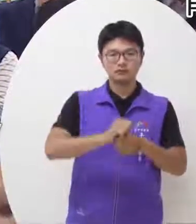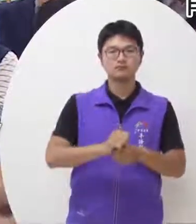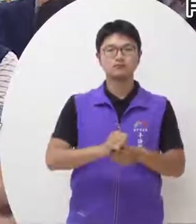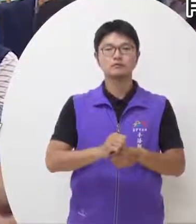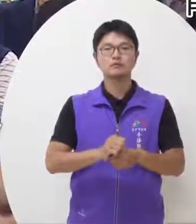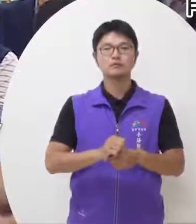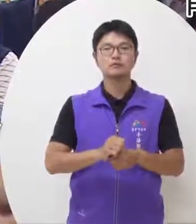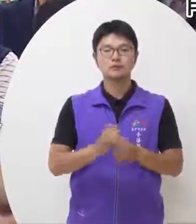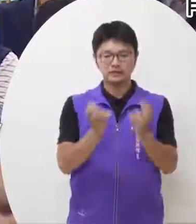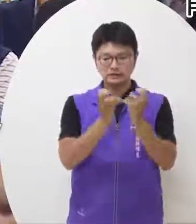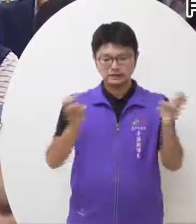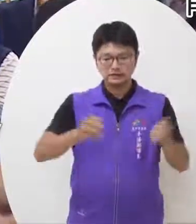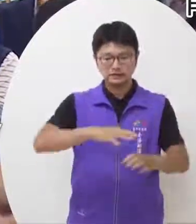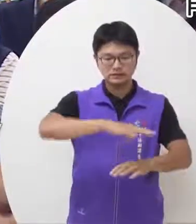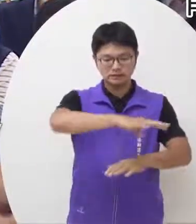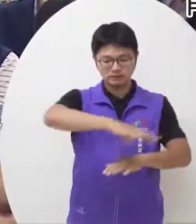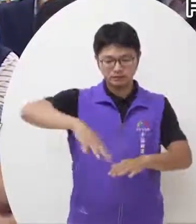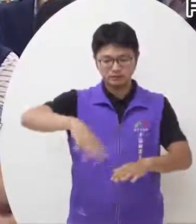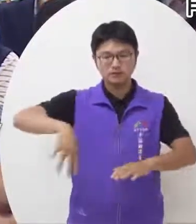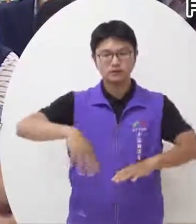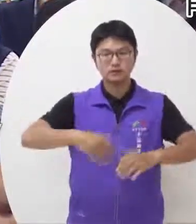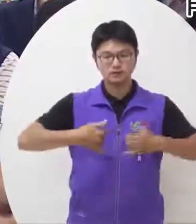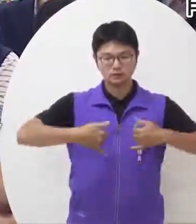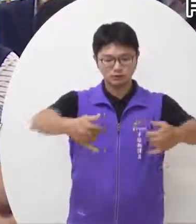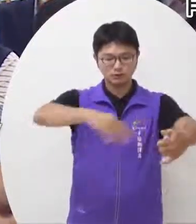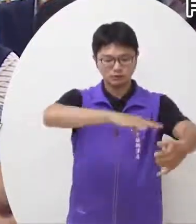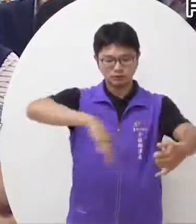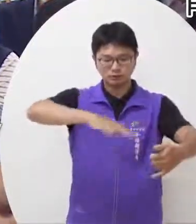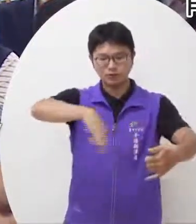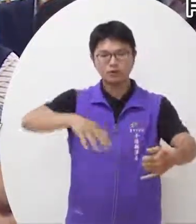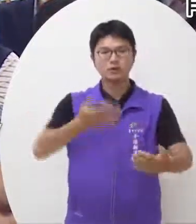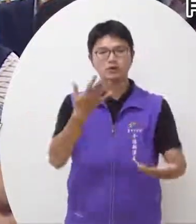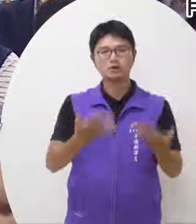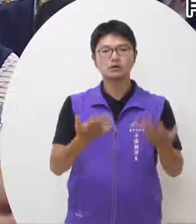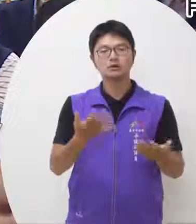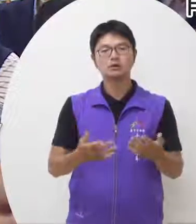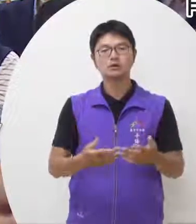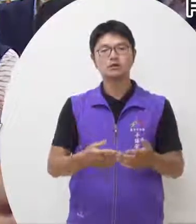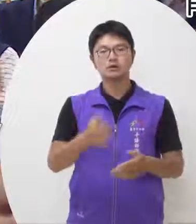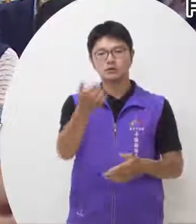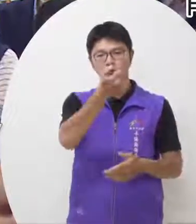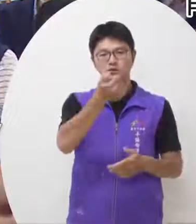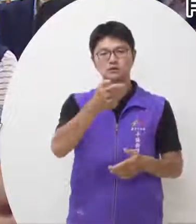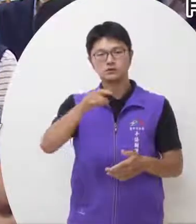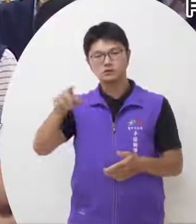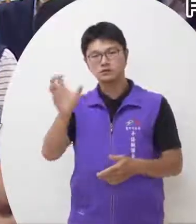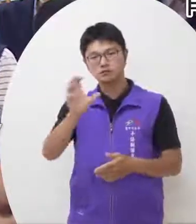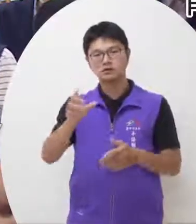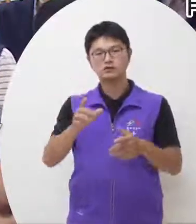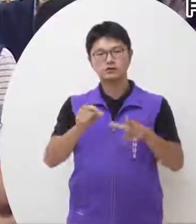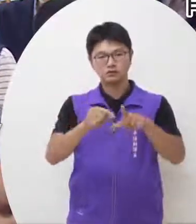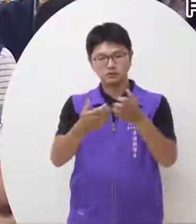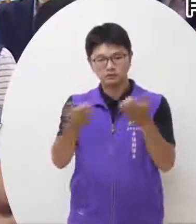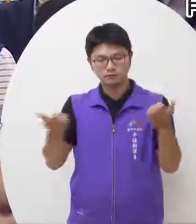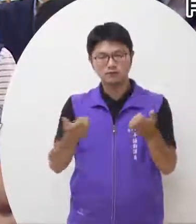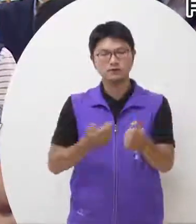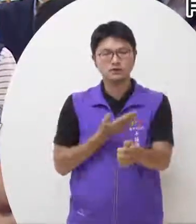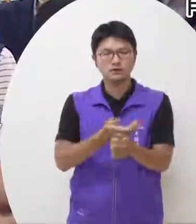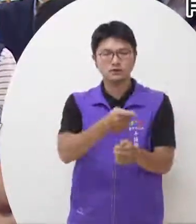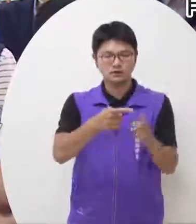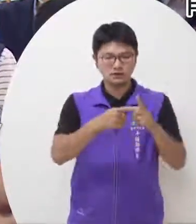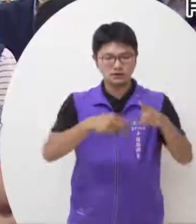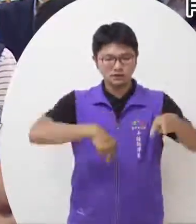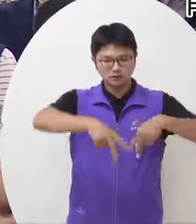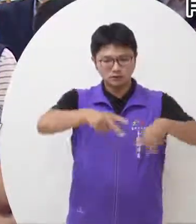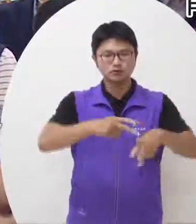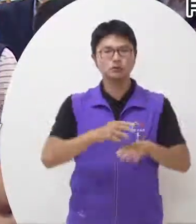行道啦，就是临路侧地方，我们大概可能画50到80公分的一个绿廊带。那不过这个部分可能需要做一个会